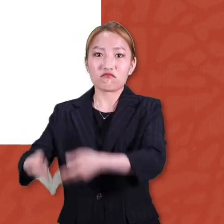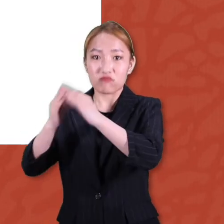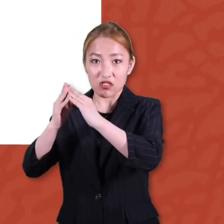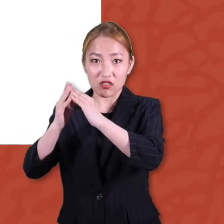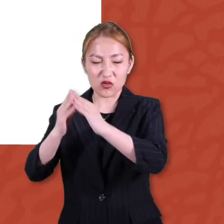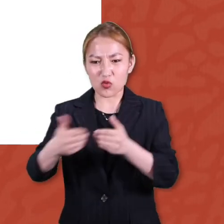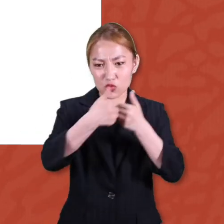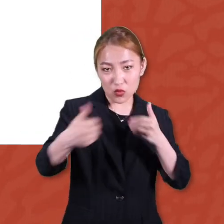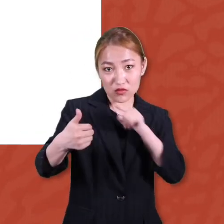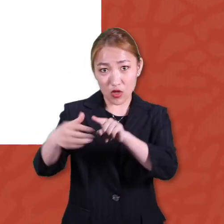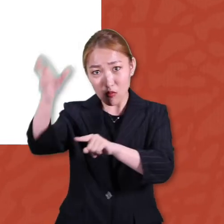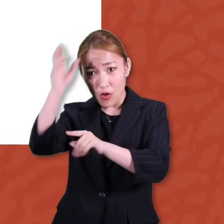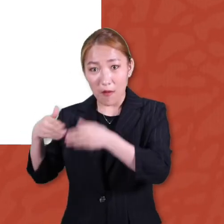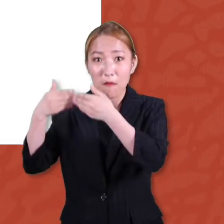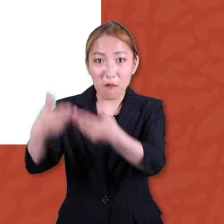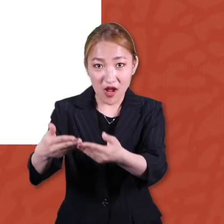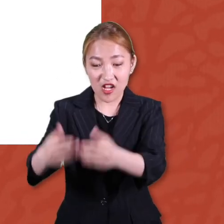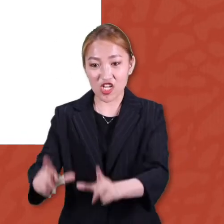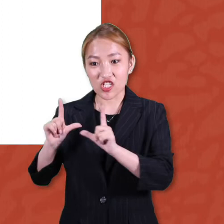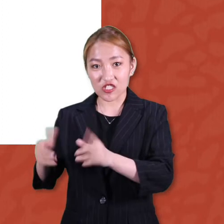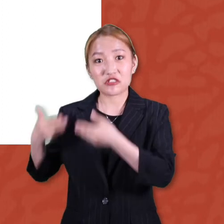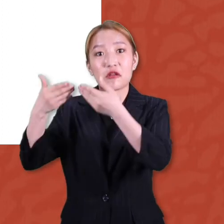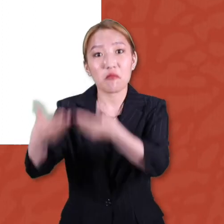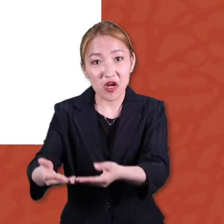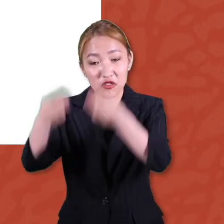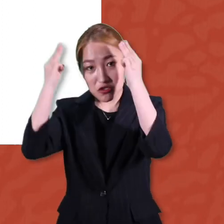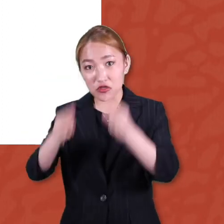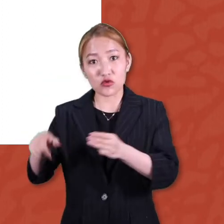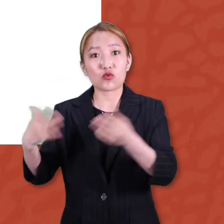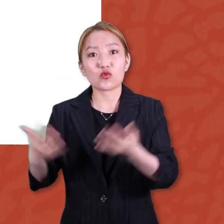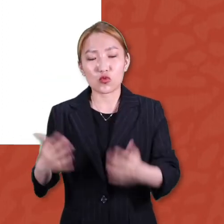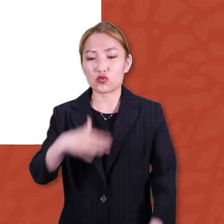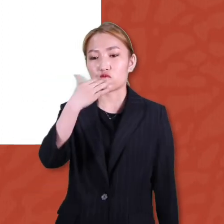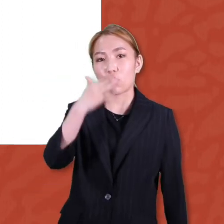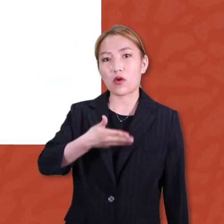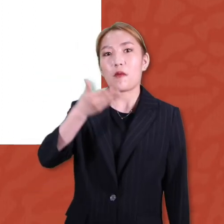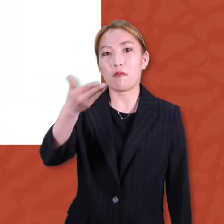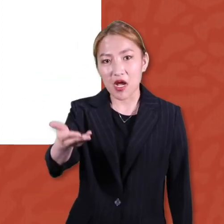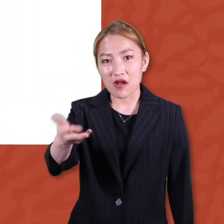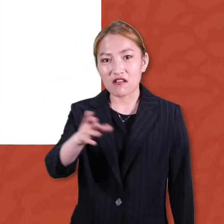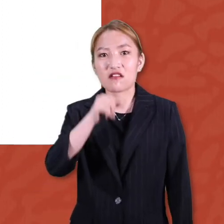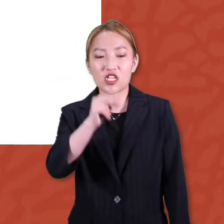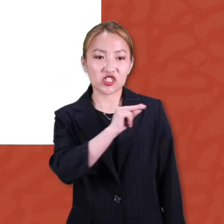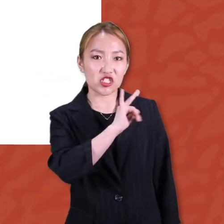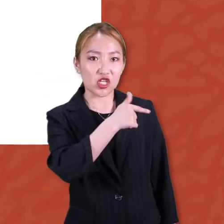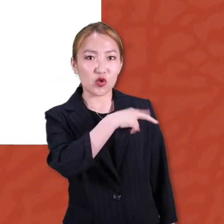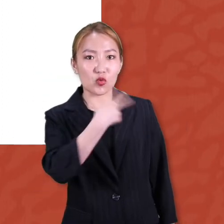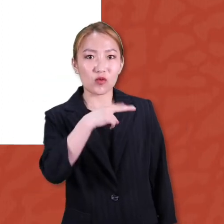Тусгай боловсрол олгох, тусгай боловсролын гэрчлэгээ олгох шийдвэрийг зөвлөгөө өгөх, чиглүүлэх төвөөс олгодог